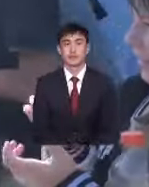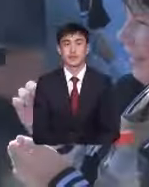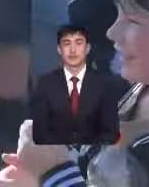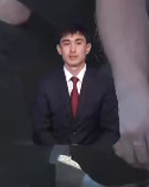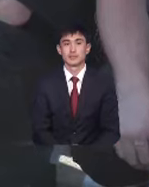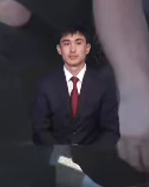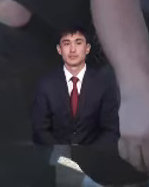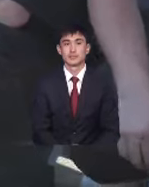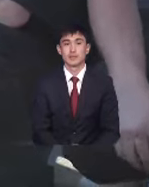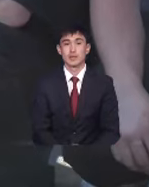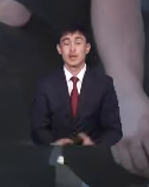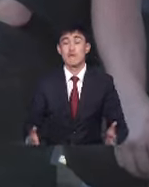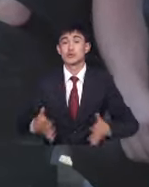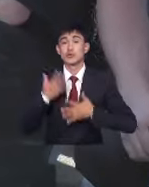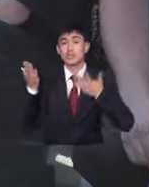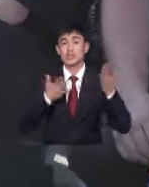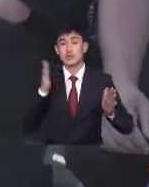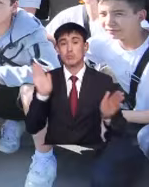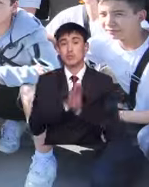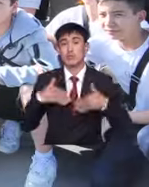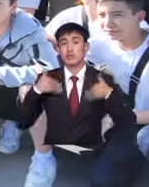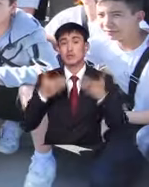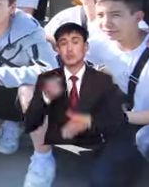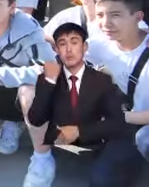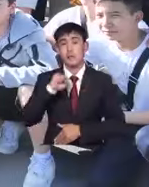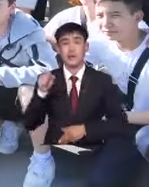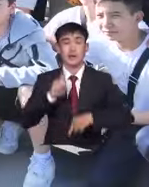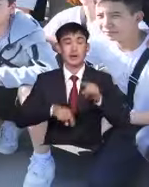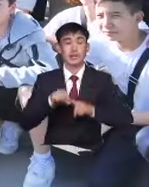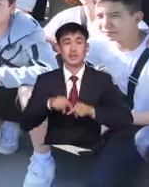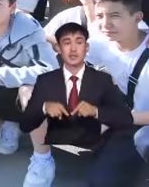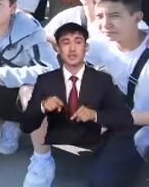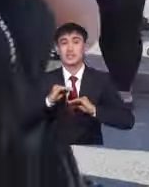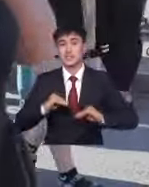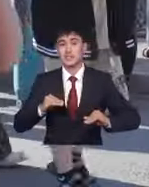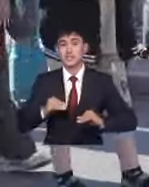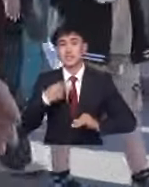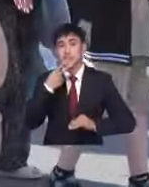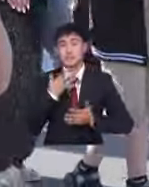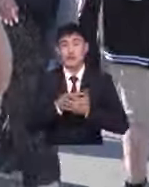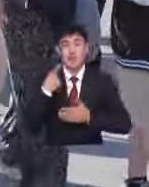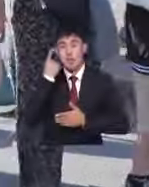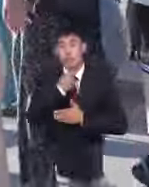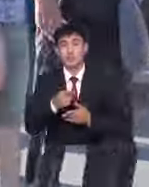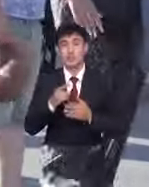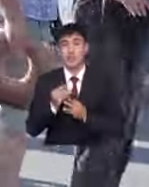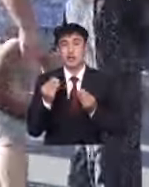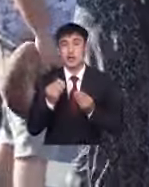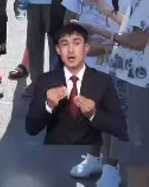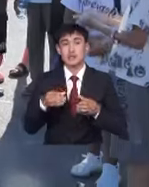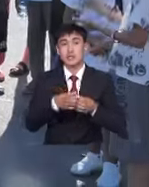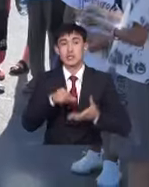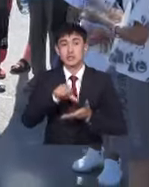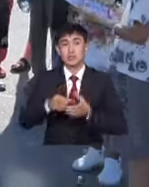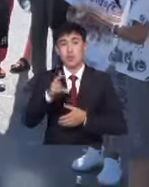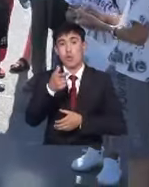группа восторженные крики Ура поздравления с победой родители как и сами ребята не скрывают своих эмоций члены ансамбля Горец